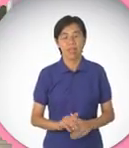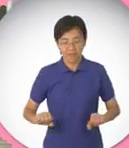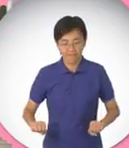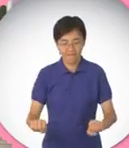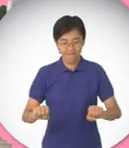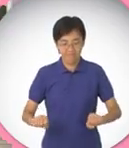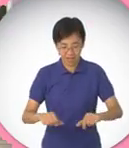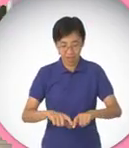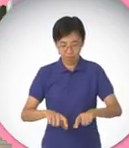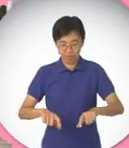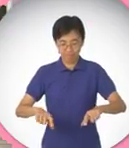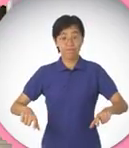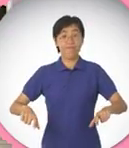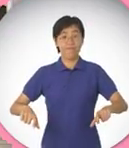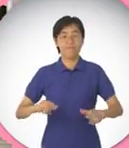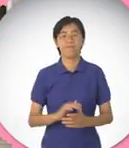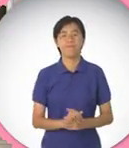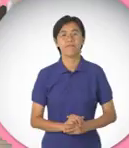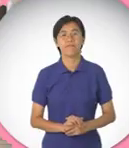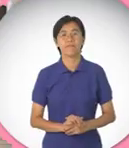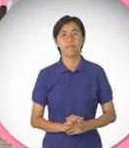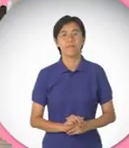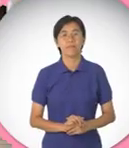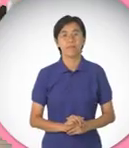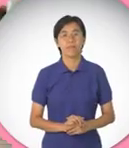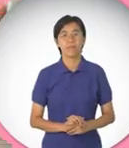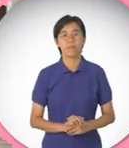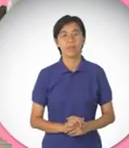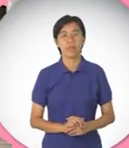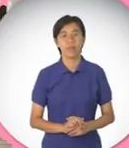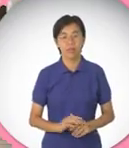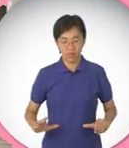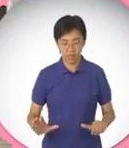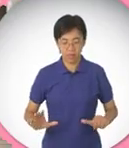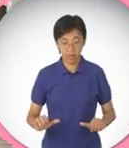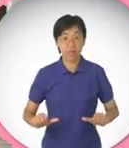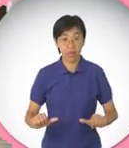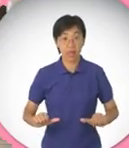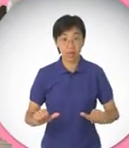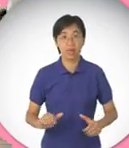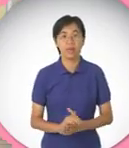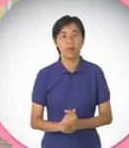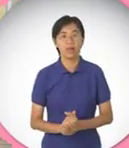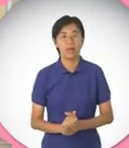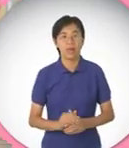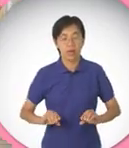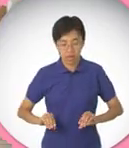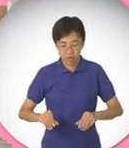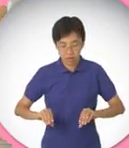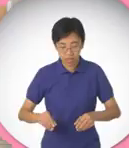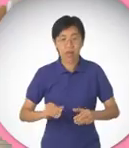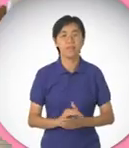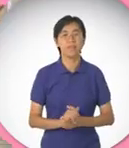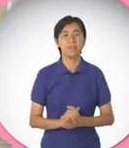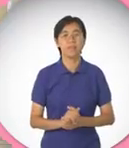ครับผม นะคะเวลาม้วนก็ ถ้าสมมติมันติดมือมากก็อาจ